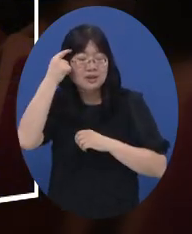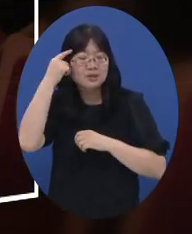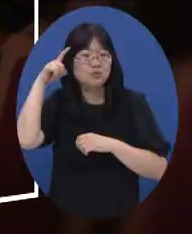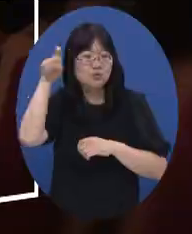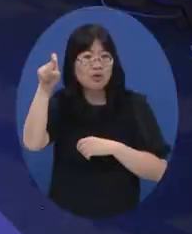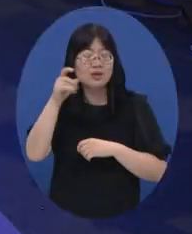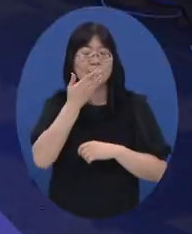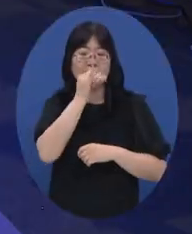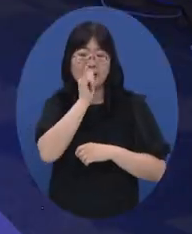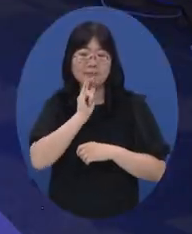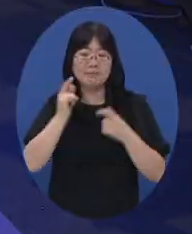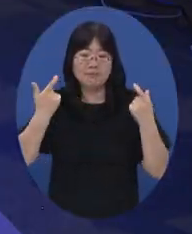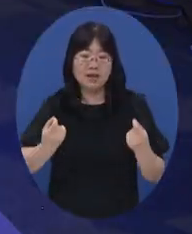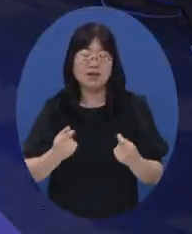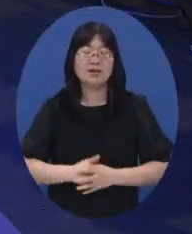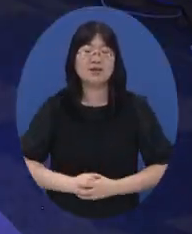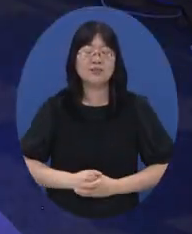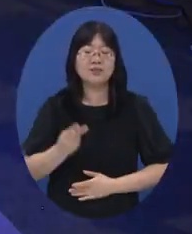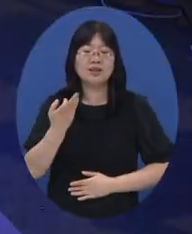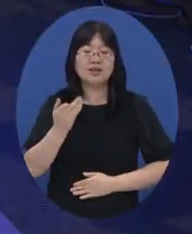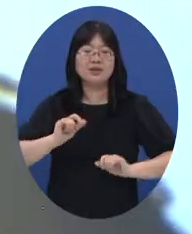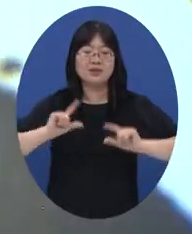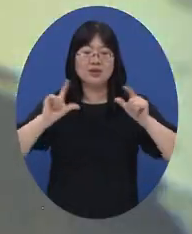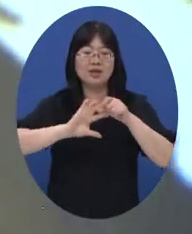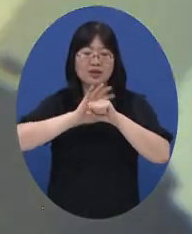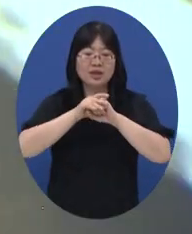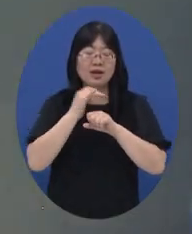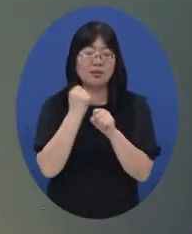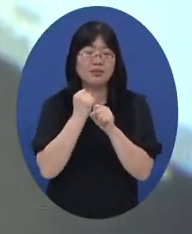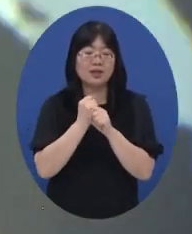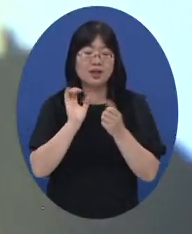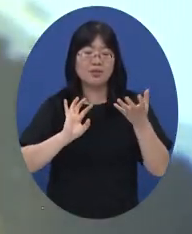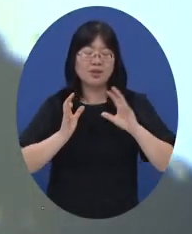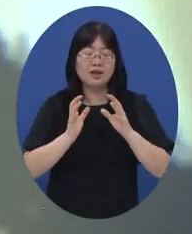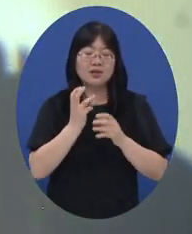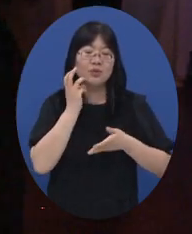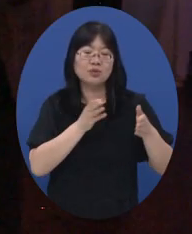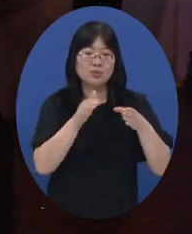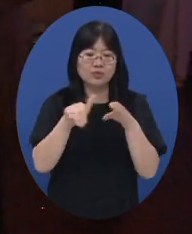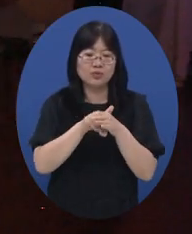plus fort. 2019 글로벌 개발자 포럼은 경기도 문화의